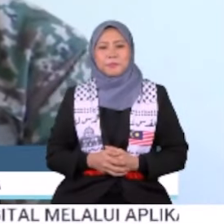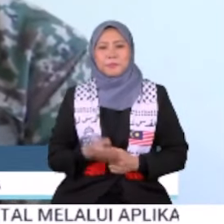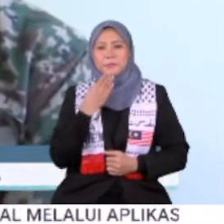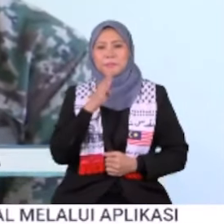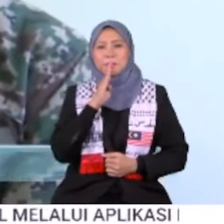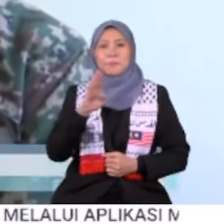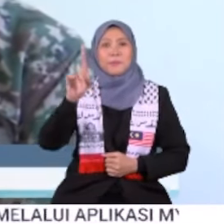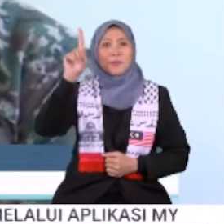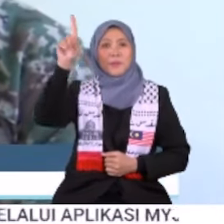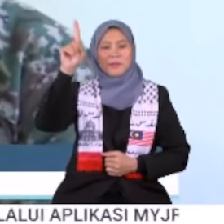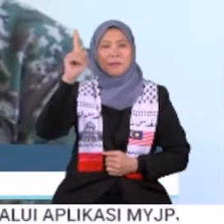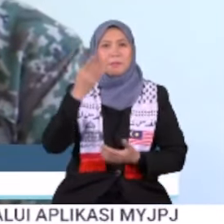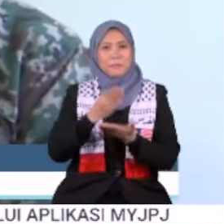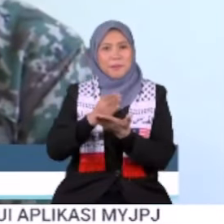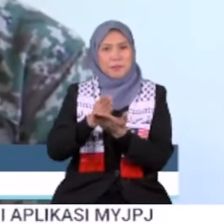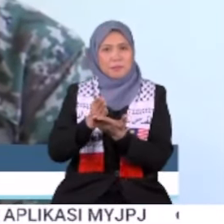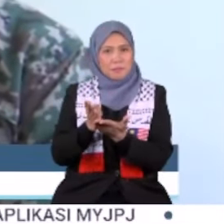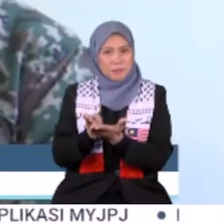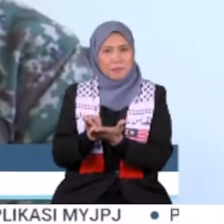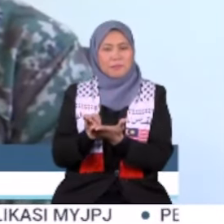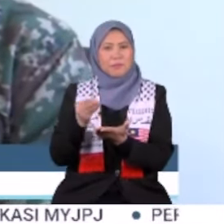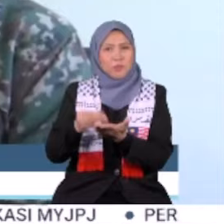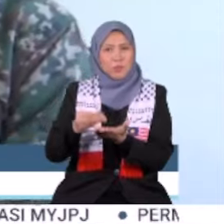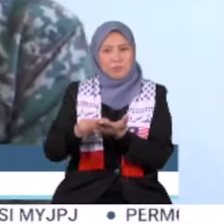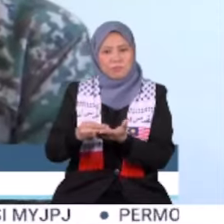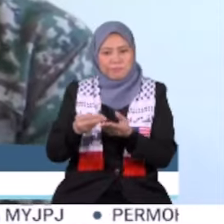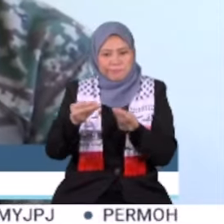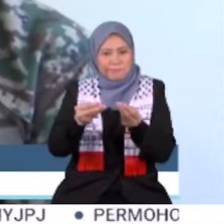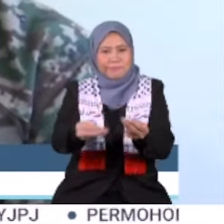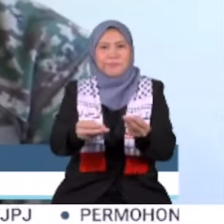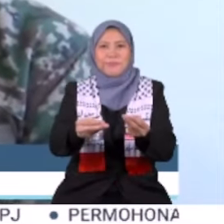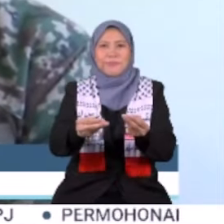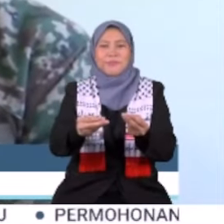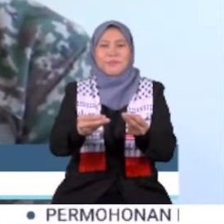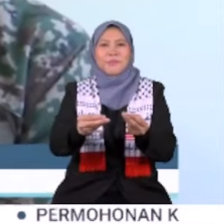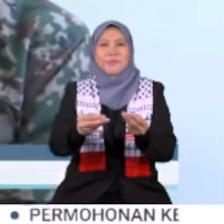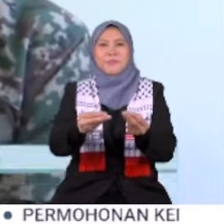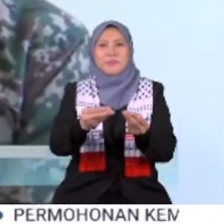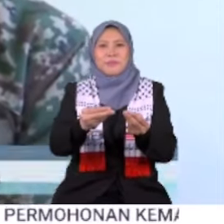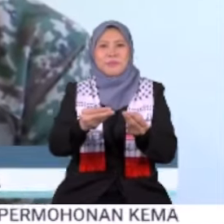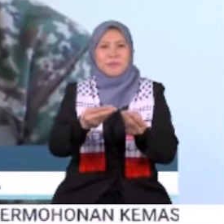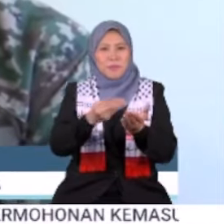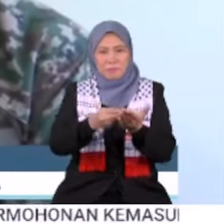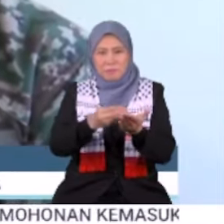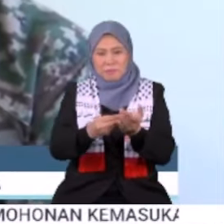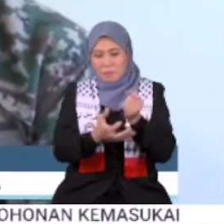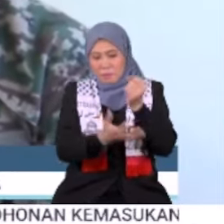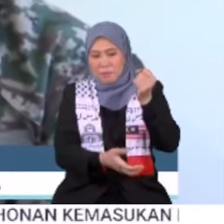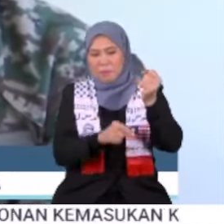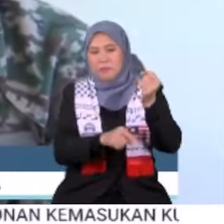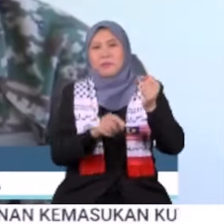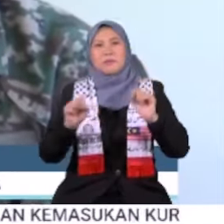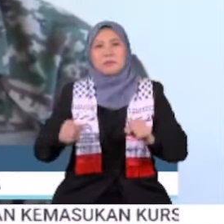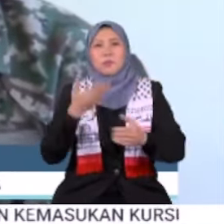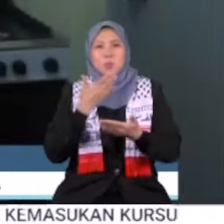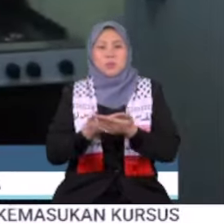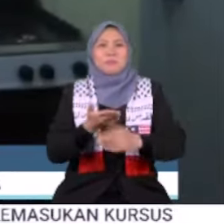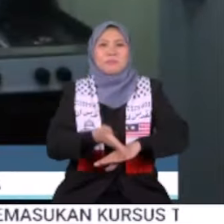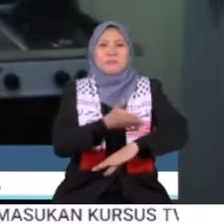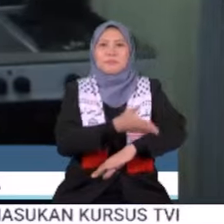Alhamdulillah, bila bajet yang dah diberikan kepada RKAT yang ada ni sekarang ni bertambah baiklah